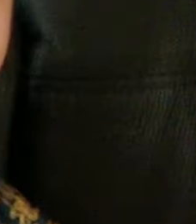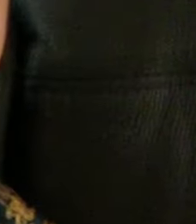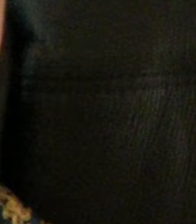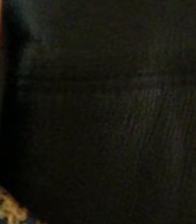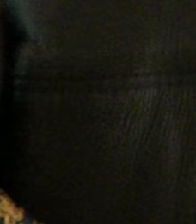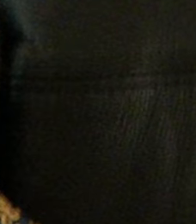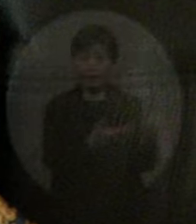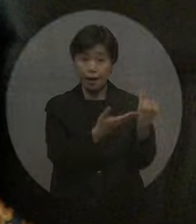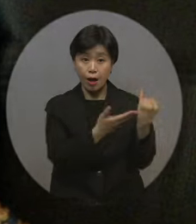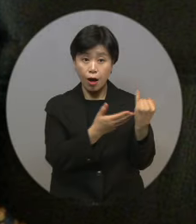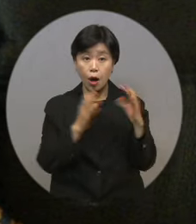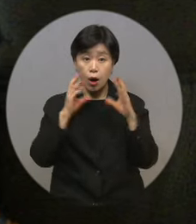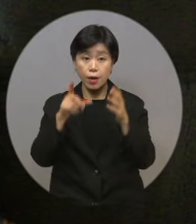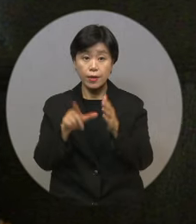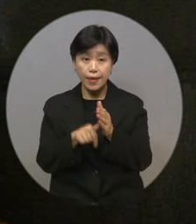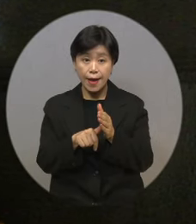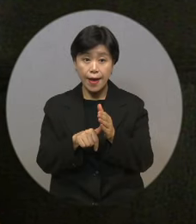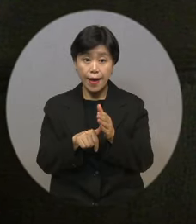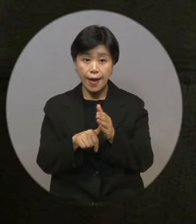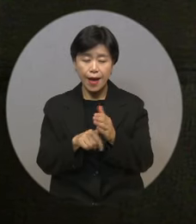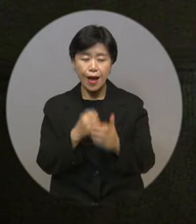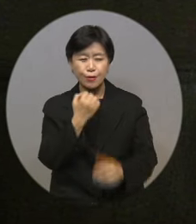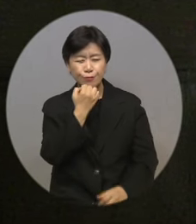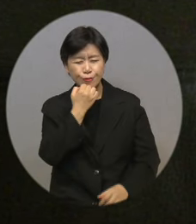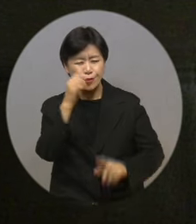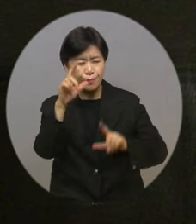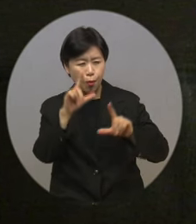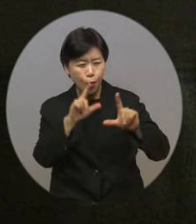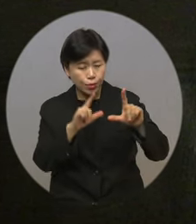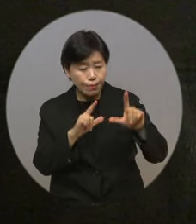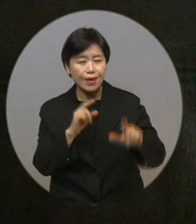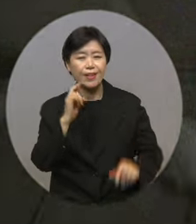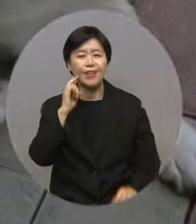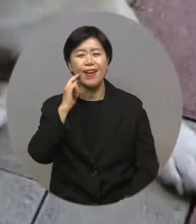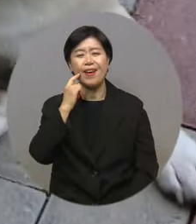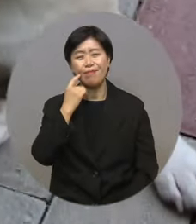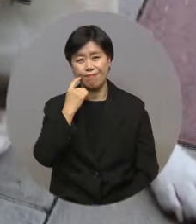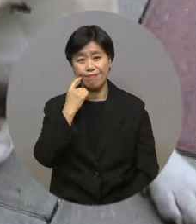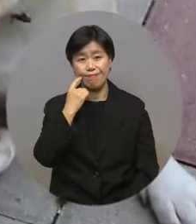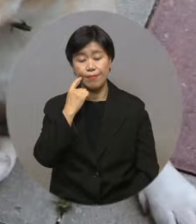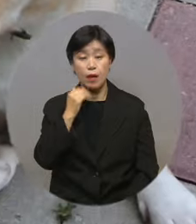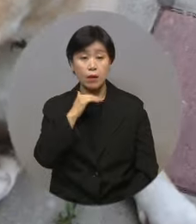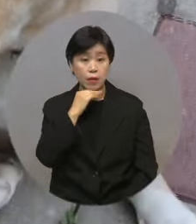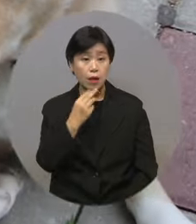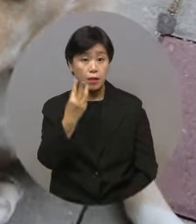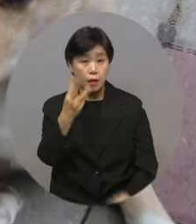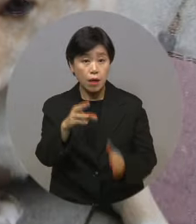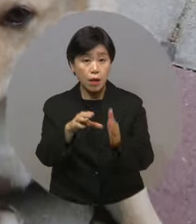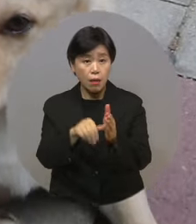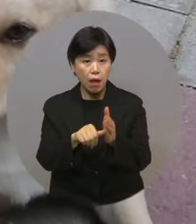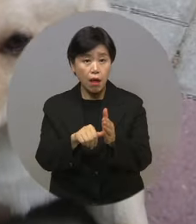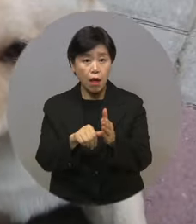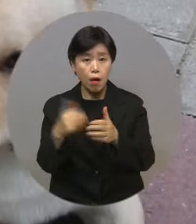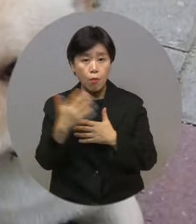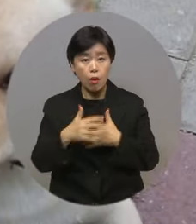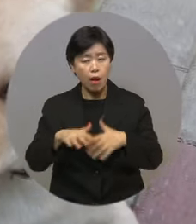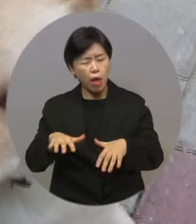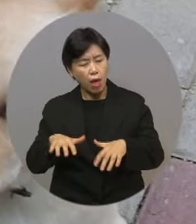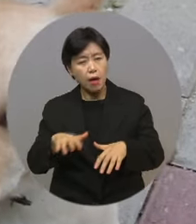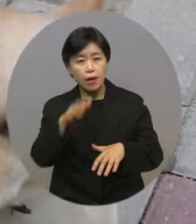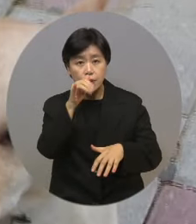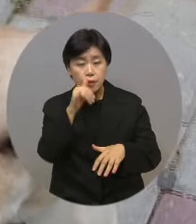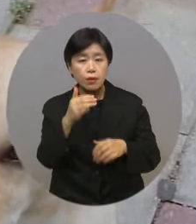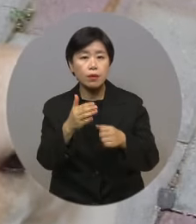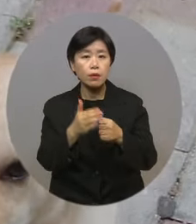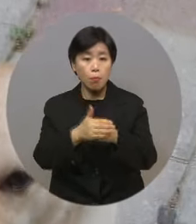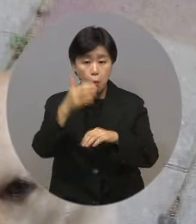지연 씨는 어렸을 때 미소가 이쁜 밝은 아이였습니다. 3살 때 경련이 처음 온 뒤